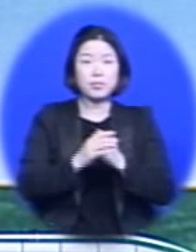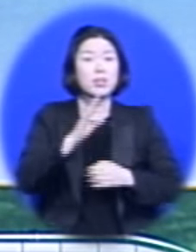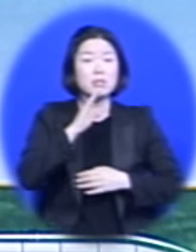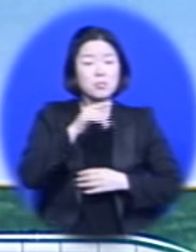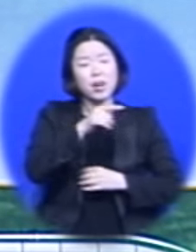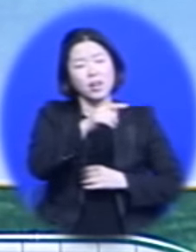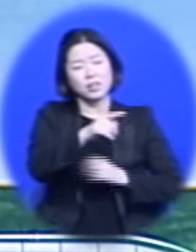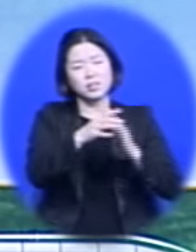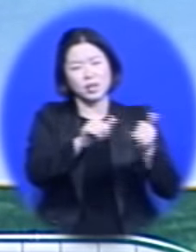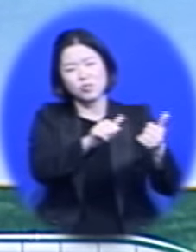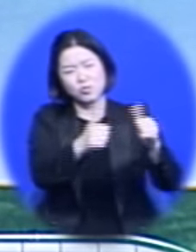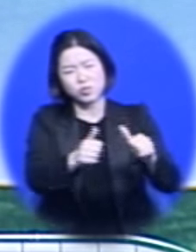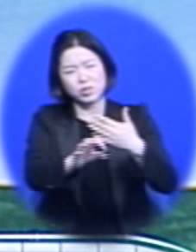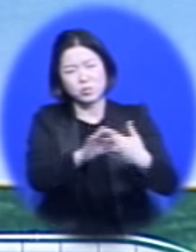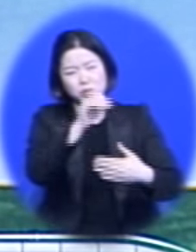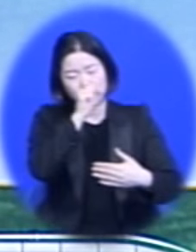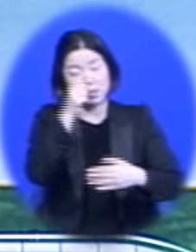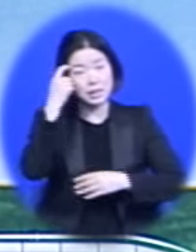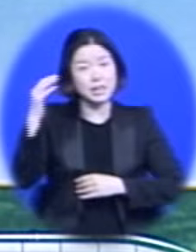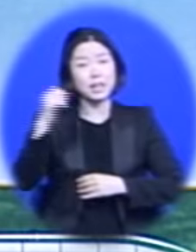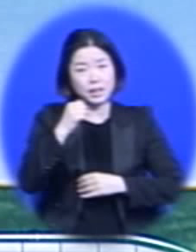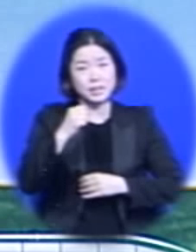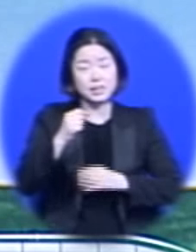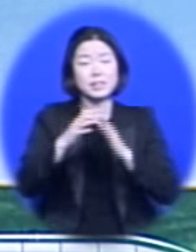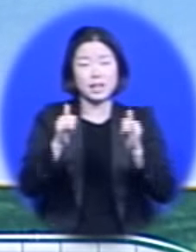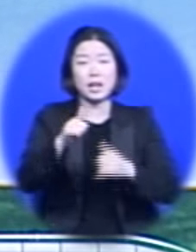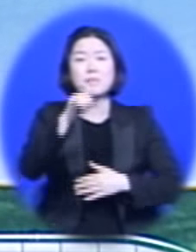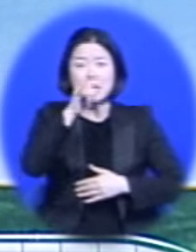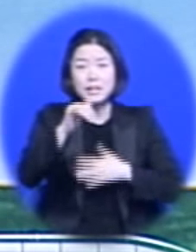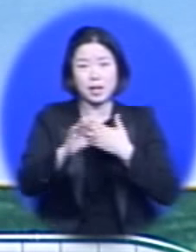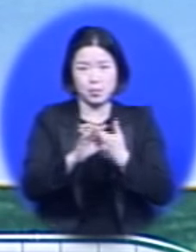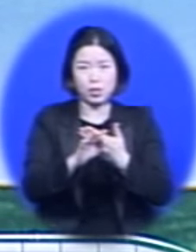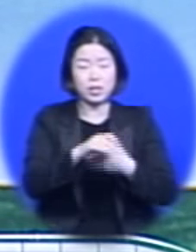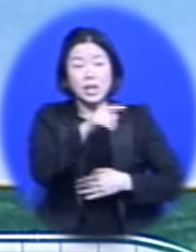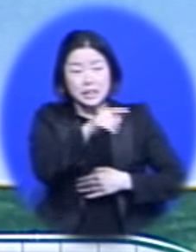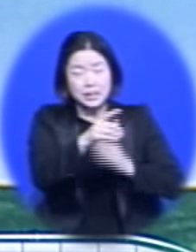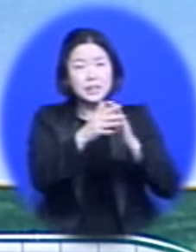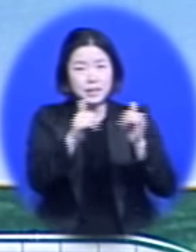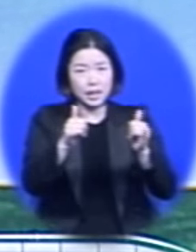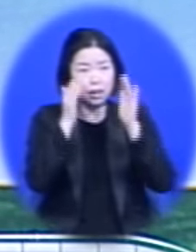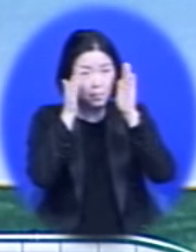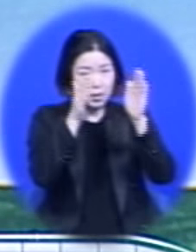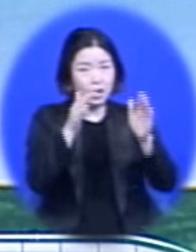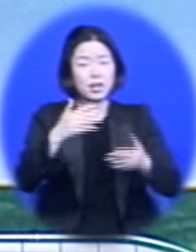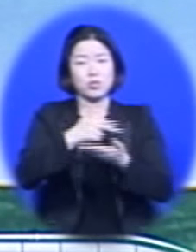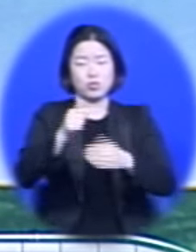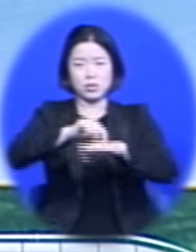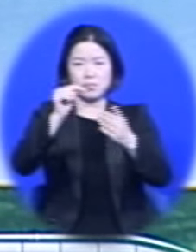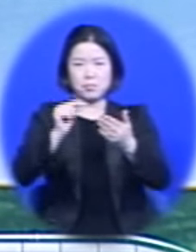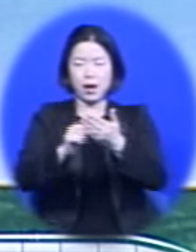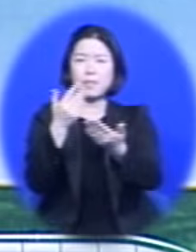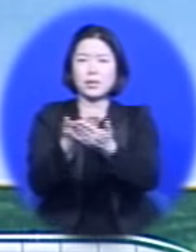정말 그 사람은 죽었으면 좋겠다고 생각하는 사람, 만약에 있다면 그 사람을 향한 주님의 마음을